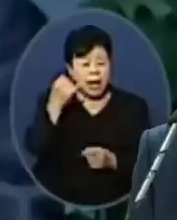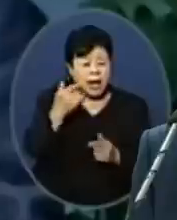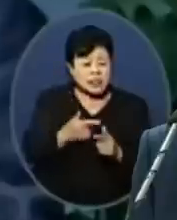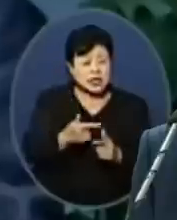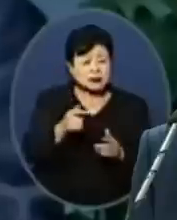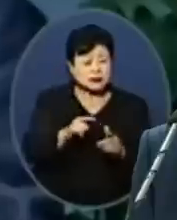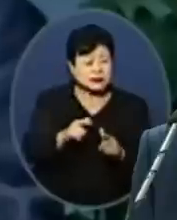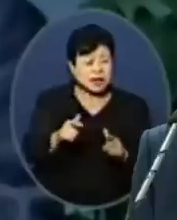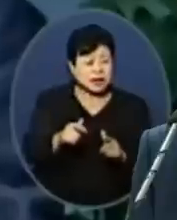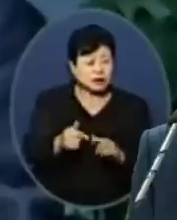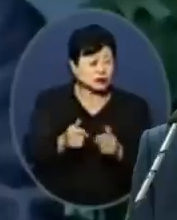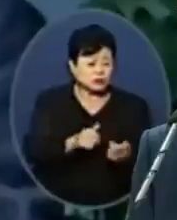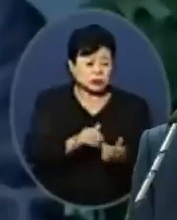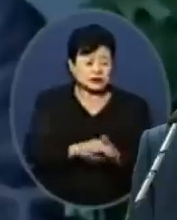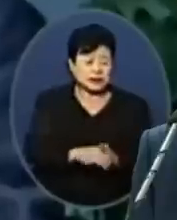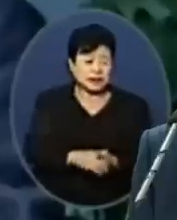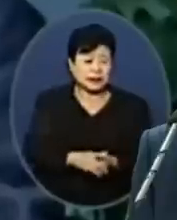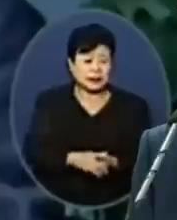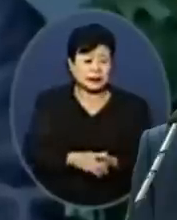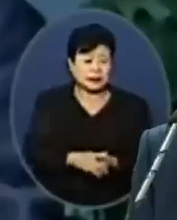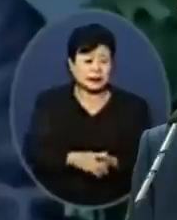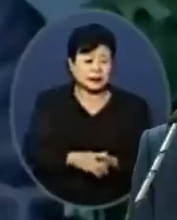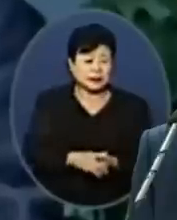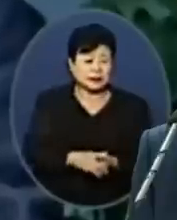예수를 안 믿고 세상을 떴는데